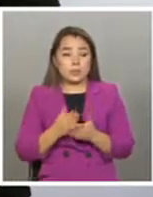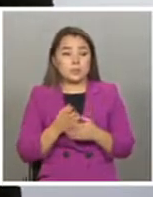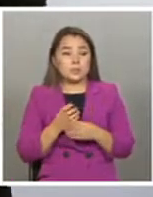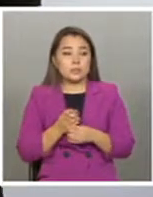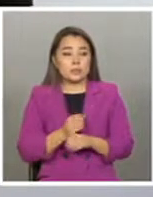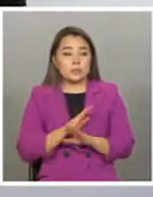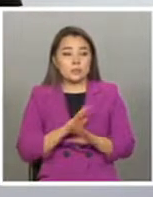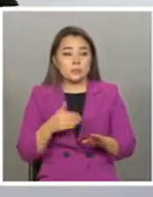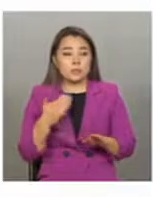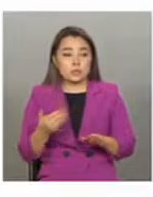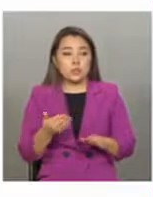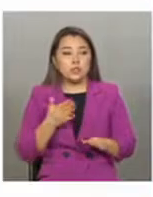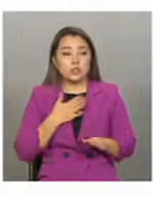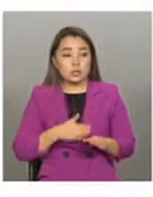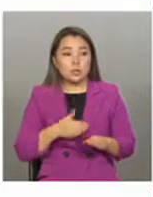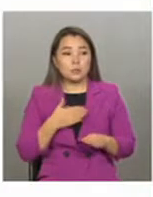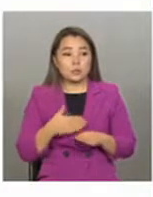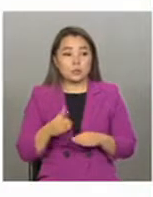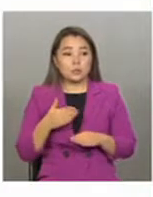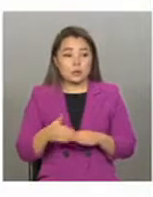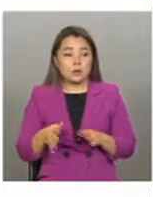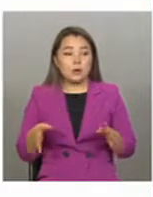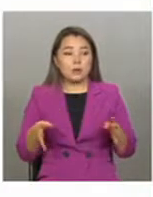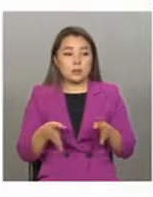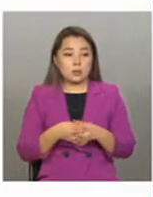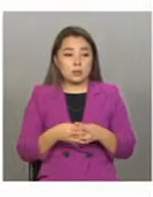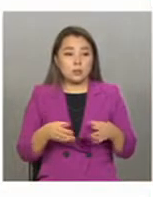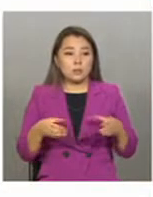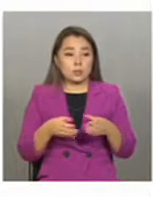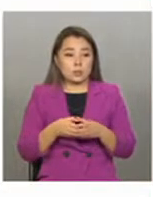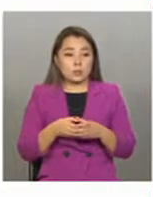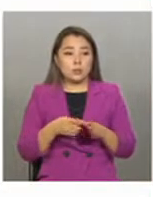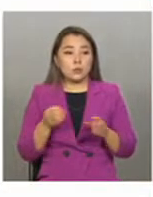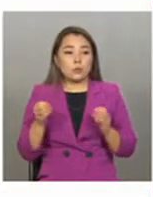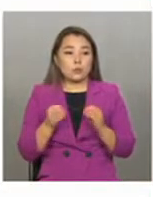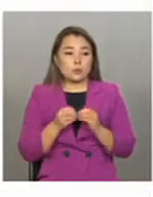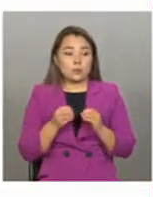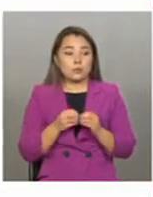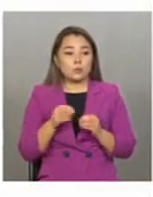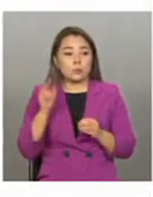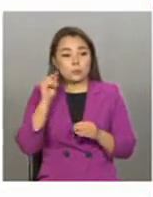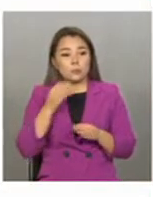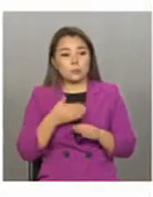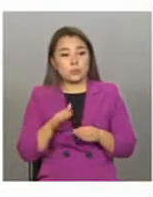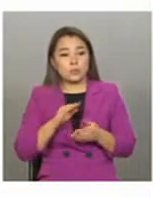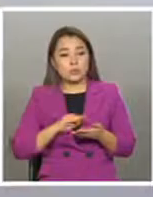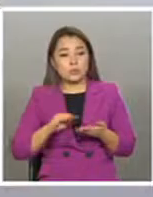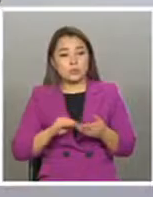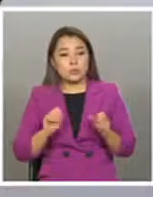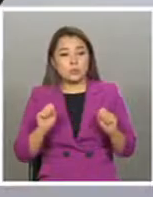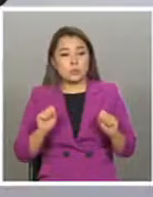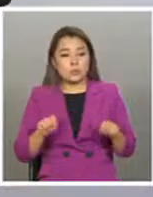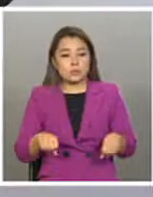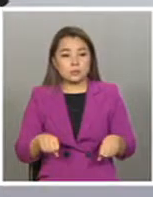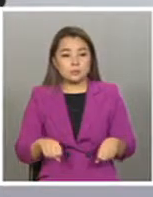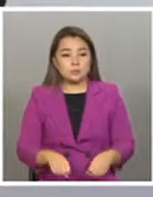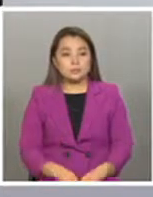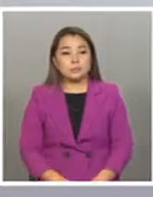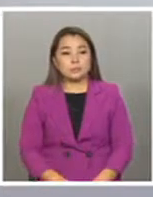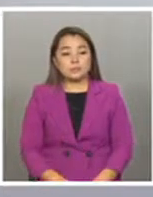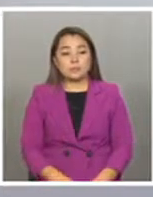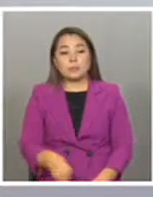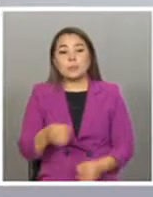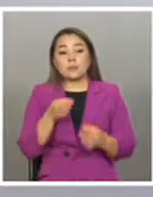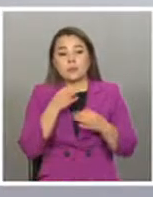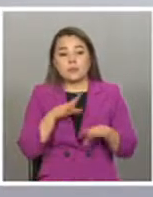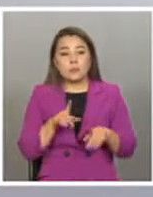қысқартылмайтын жай бөлшектерді аралас периодты ондық бөлшек түрінде жазуға болады екен. Кез келген